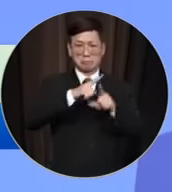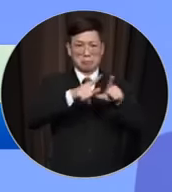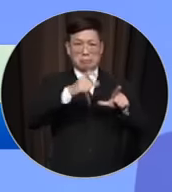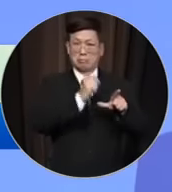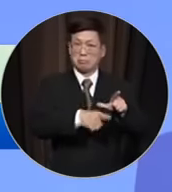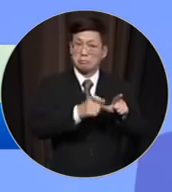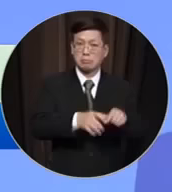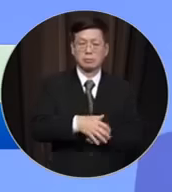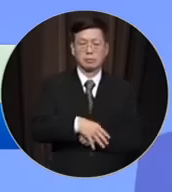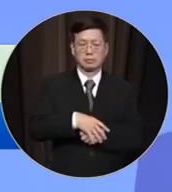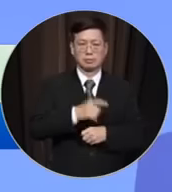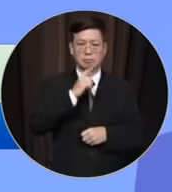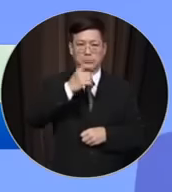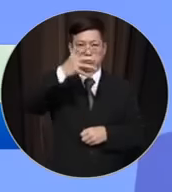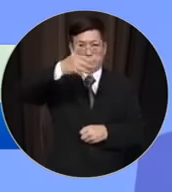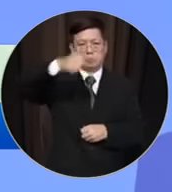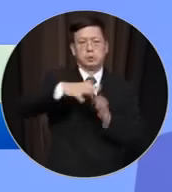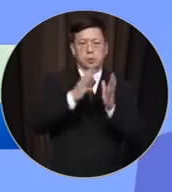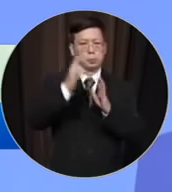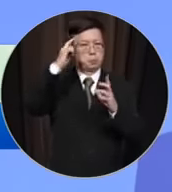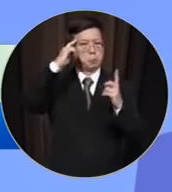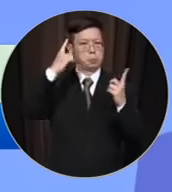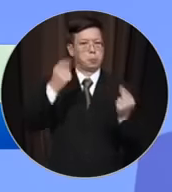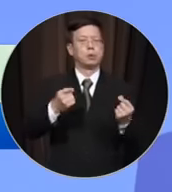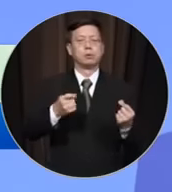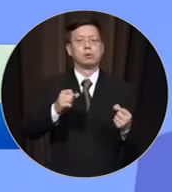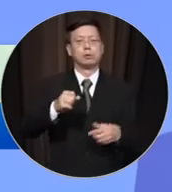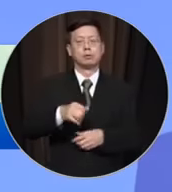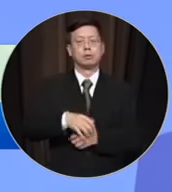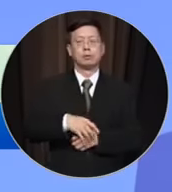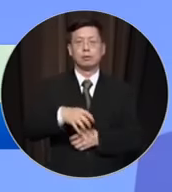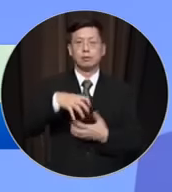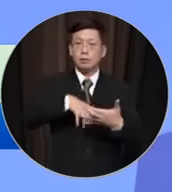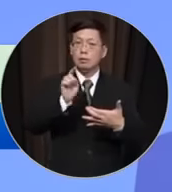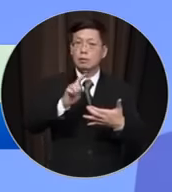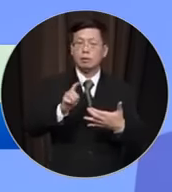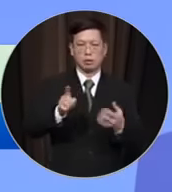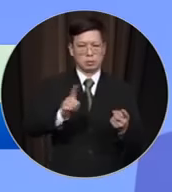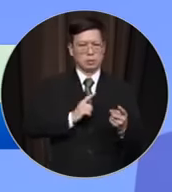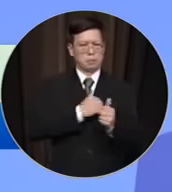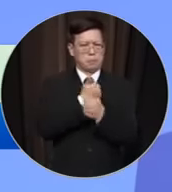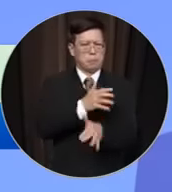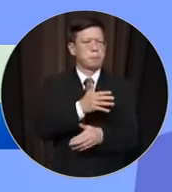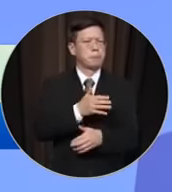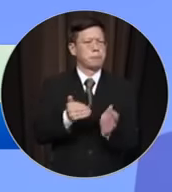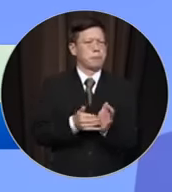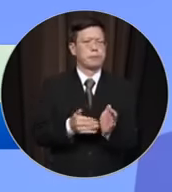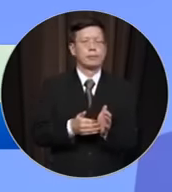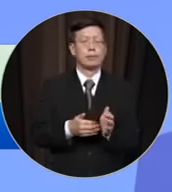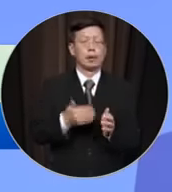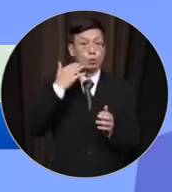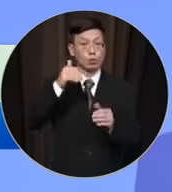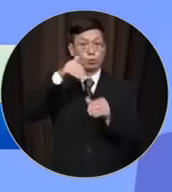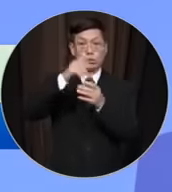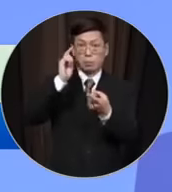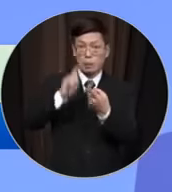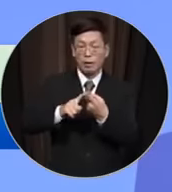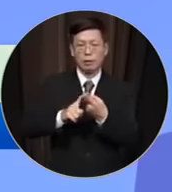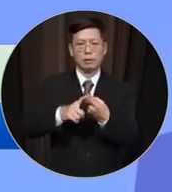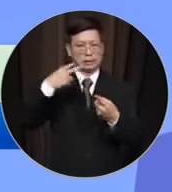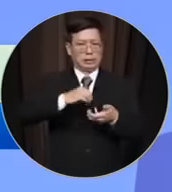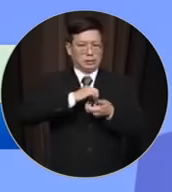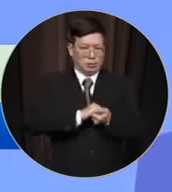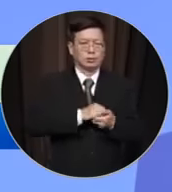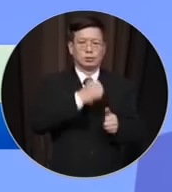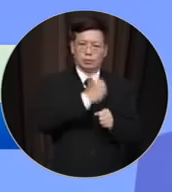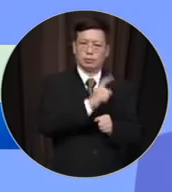业CEO 他们的共识，就是也是他们的经验，就是选对人再决定